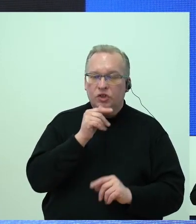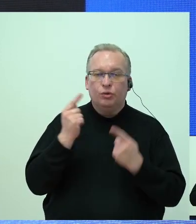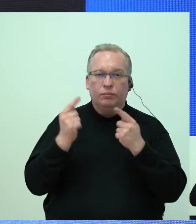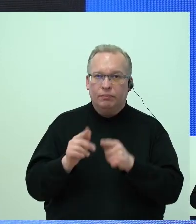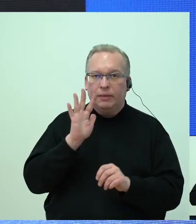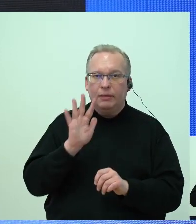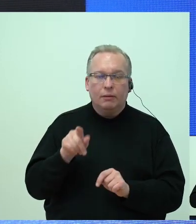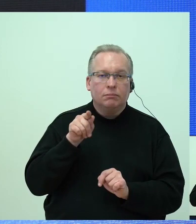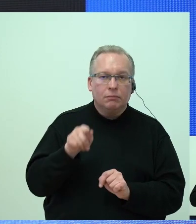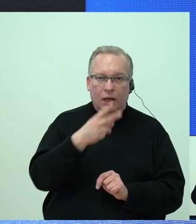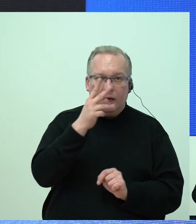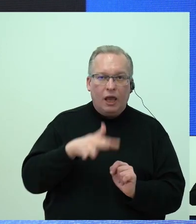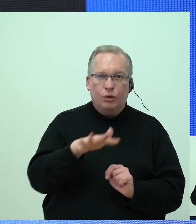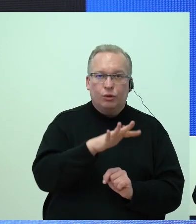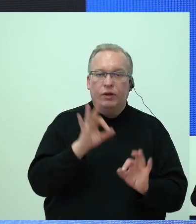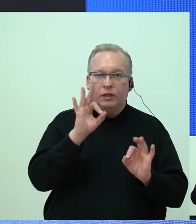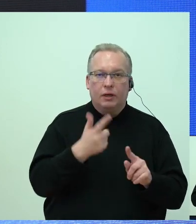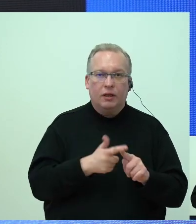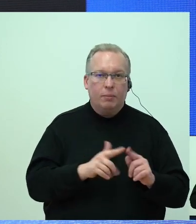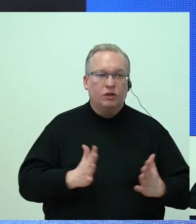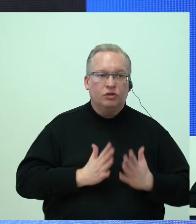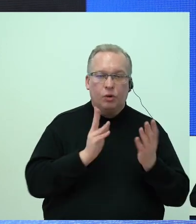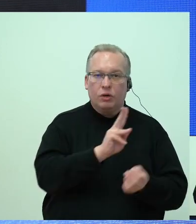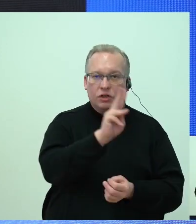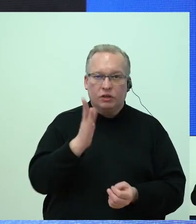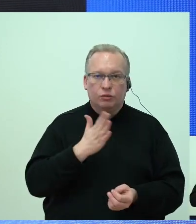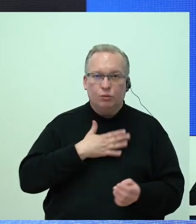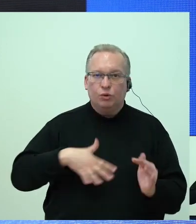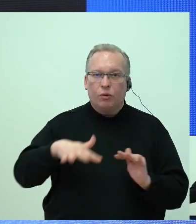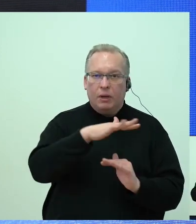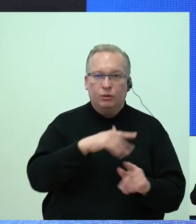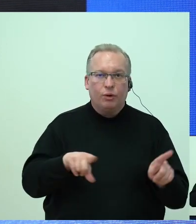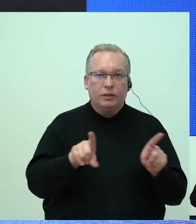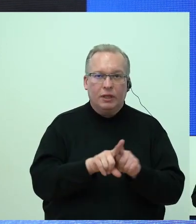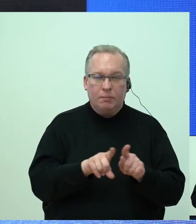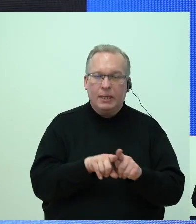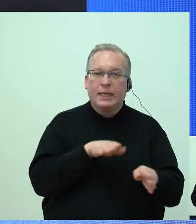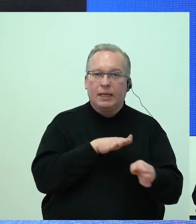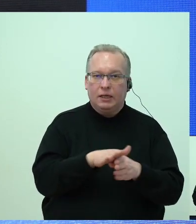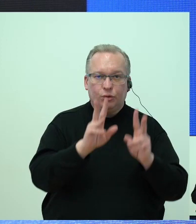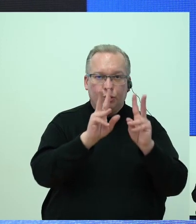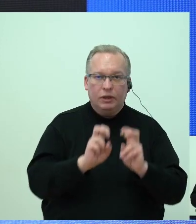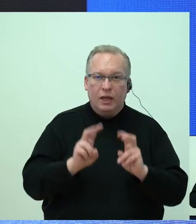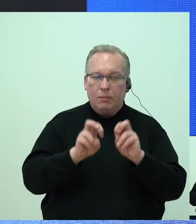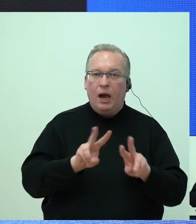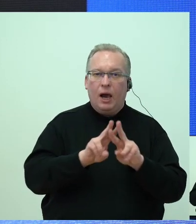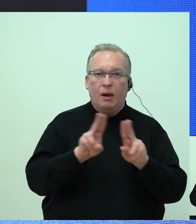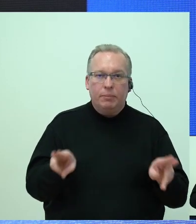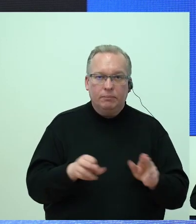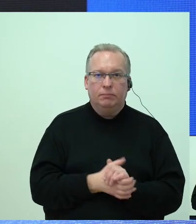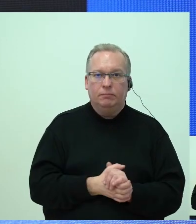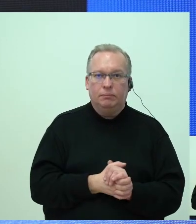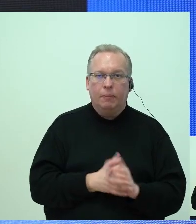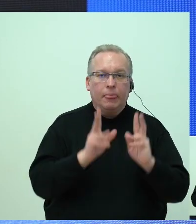apraiškas Lietuvoje. Tikrai labai džiaugčiausi, jeigu kažkas iš mūsų bendruomenės taip pat atliktų tyrimą, analogišką tyrimą,